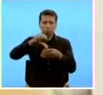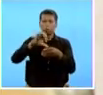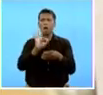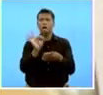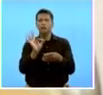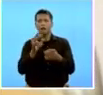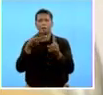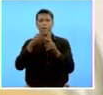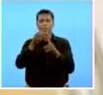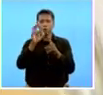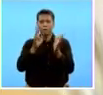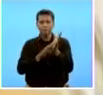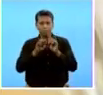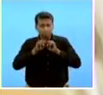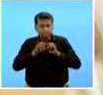Makanan, BPOM.